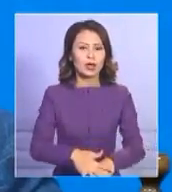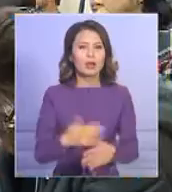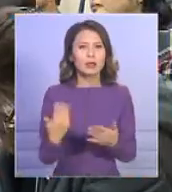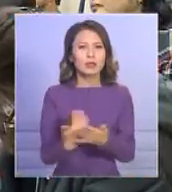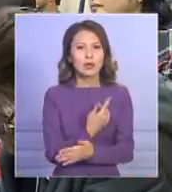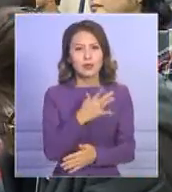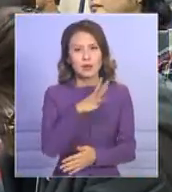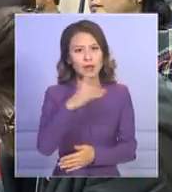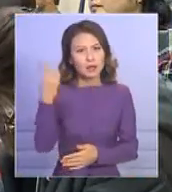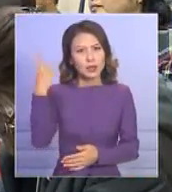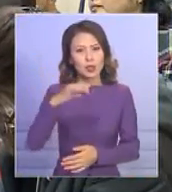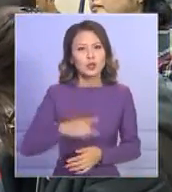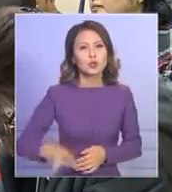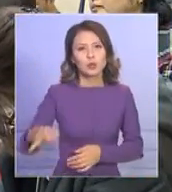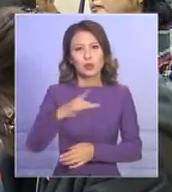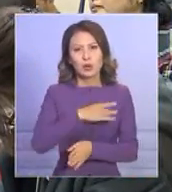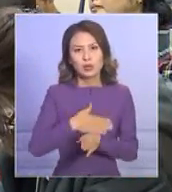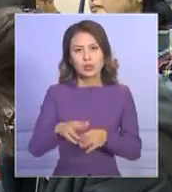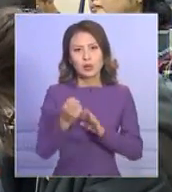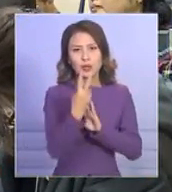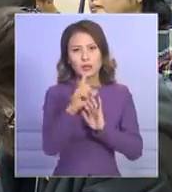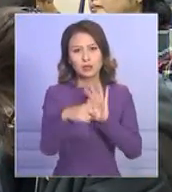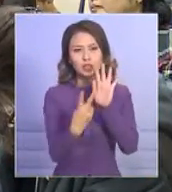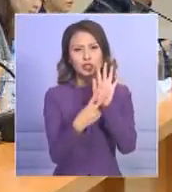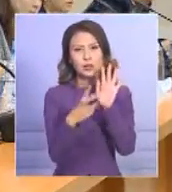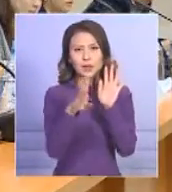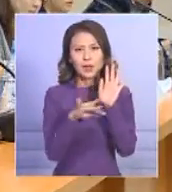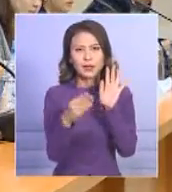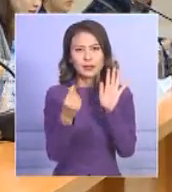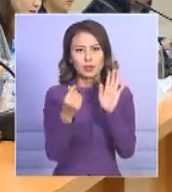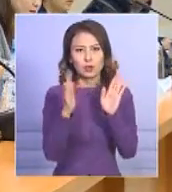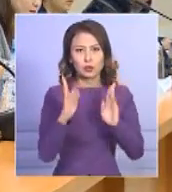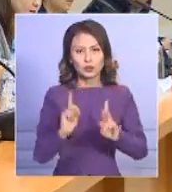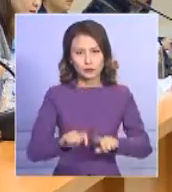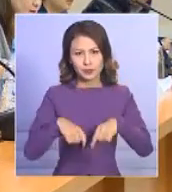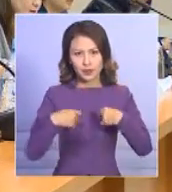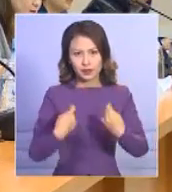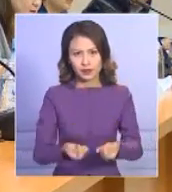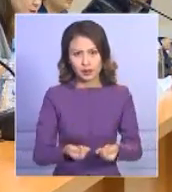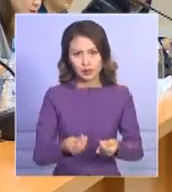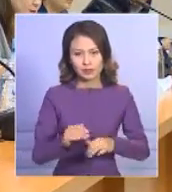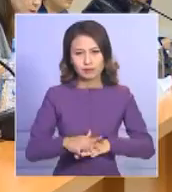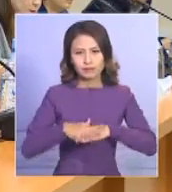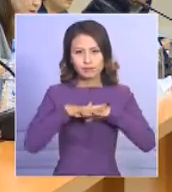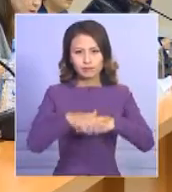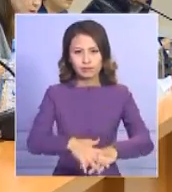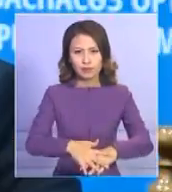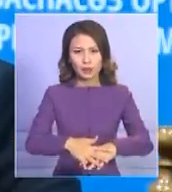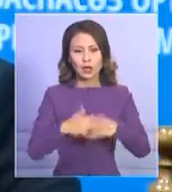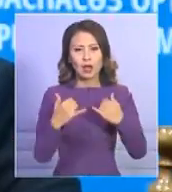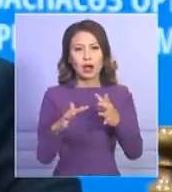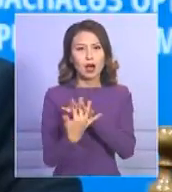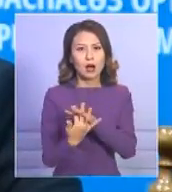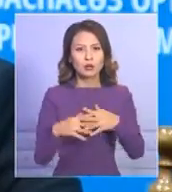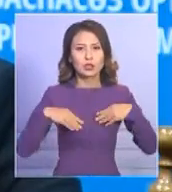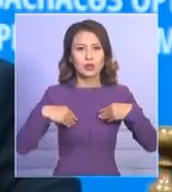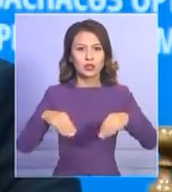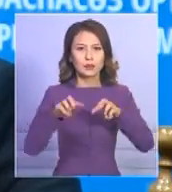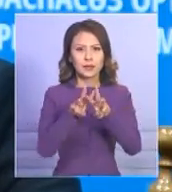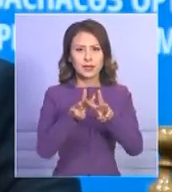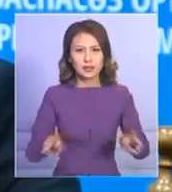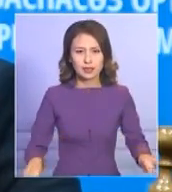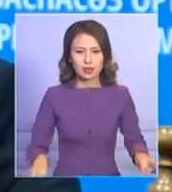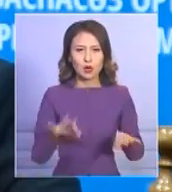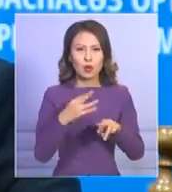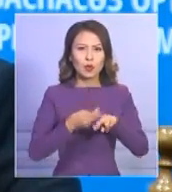іске асыруға республикалық бюджеттен қосымша 12,7 миллиард теңге бөлу мәселесі де шешімін тапты. Мұндай сома ауыл